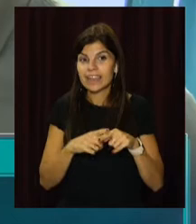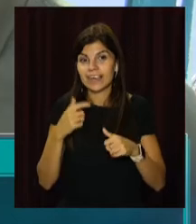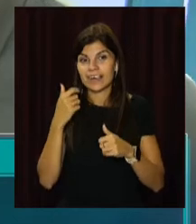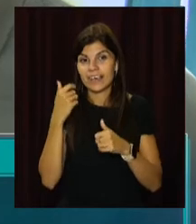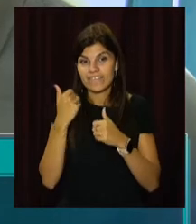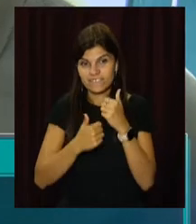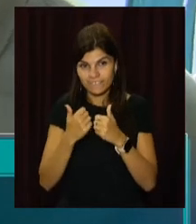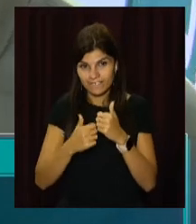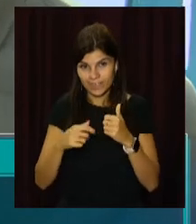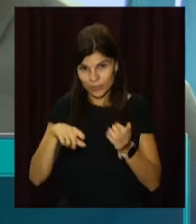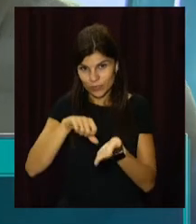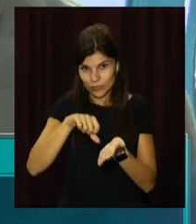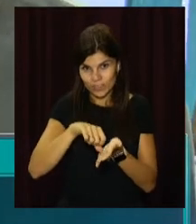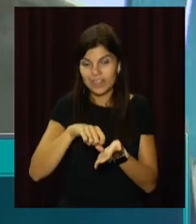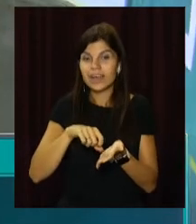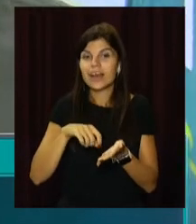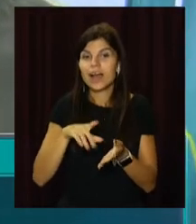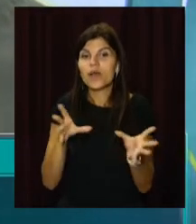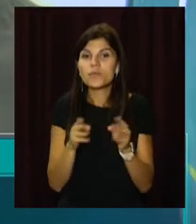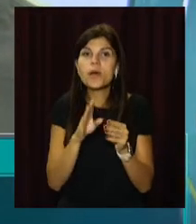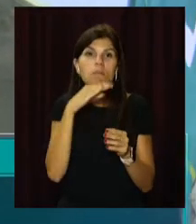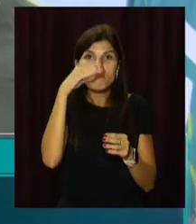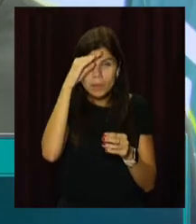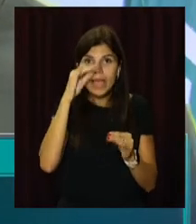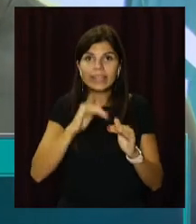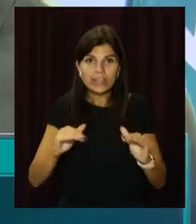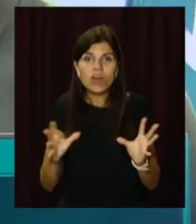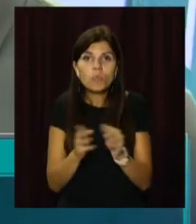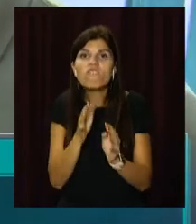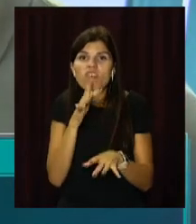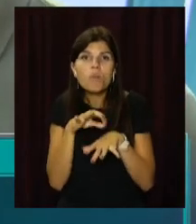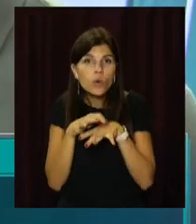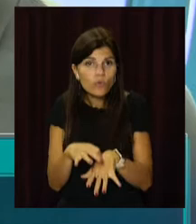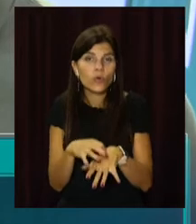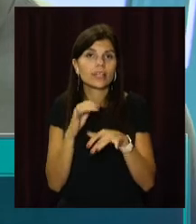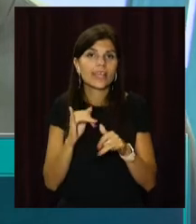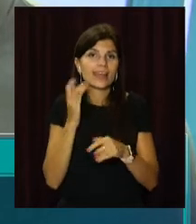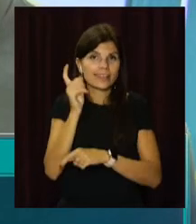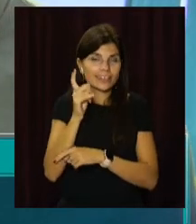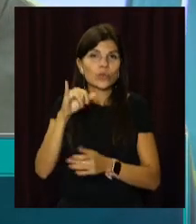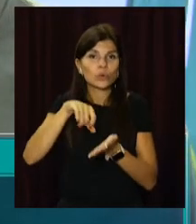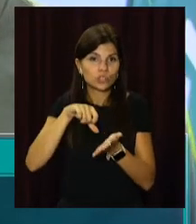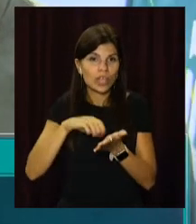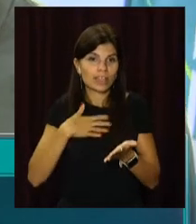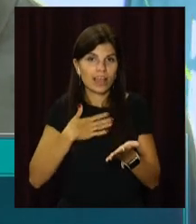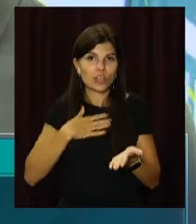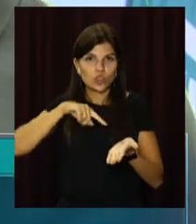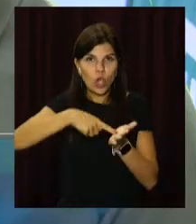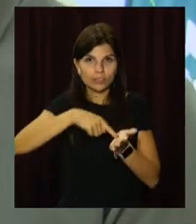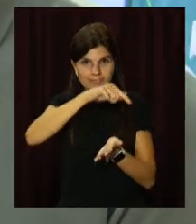який дає змогу батькам проводити разом з дітьми час, ловити рибу і брати участь у наших